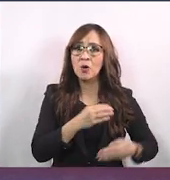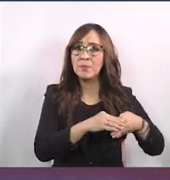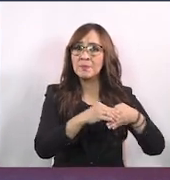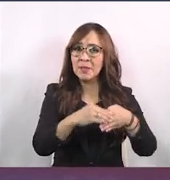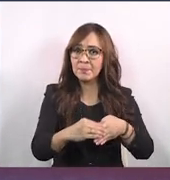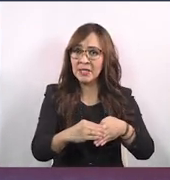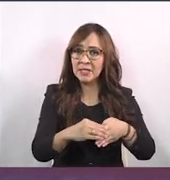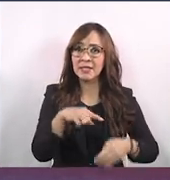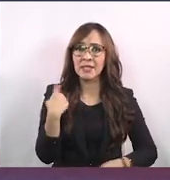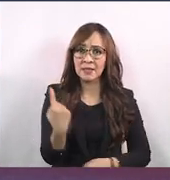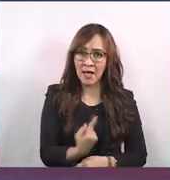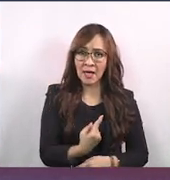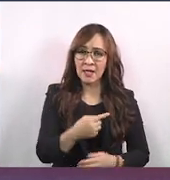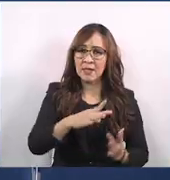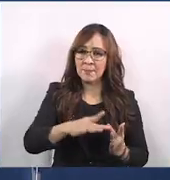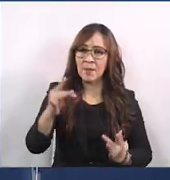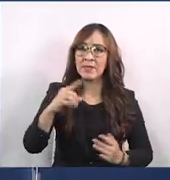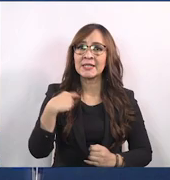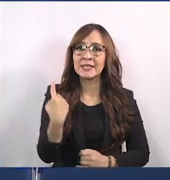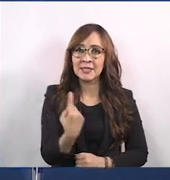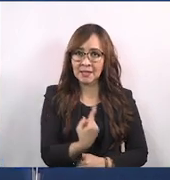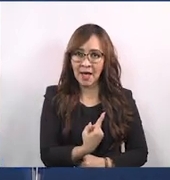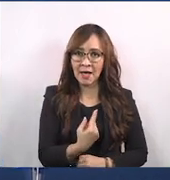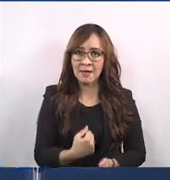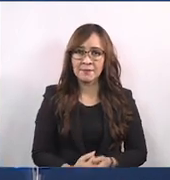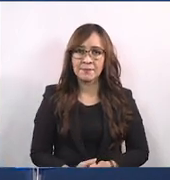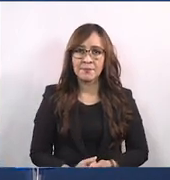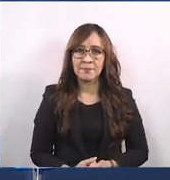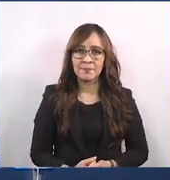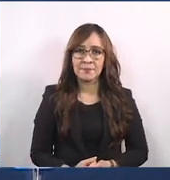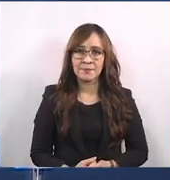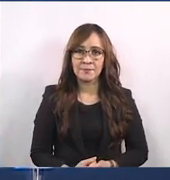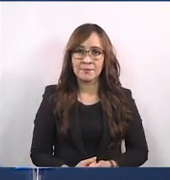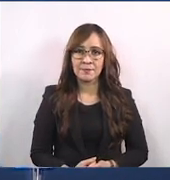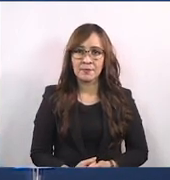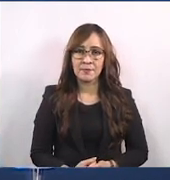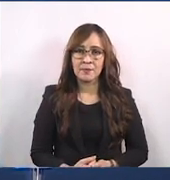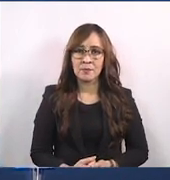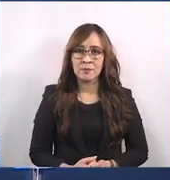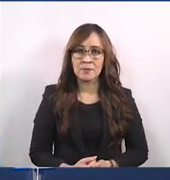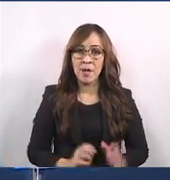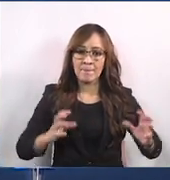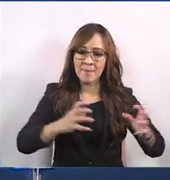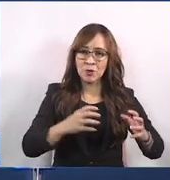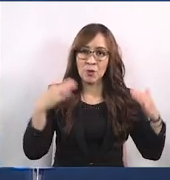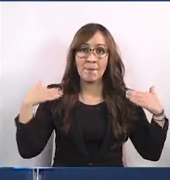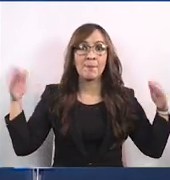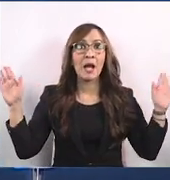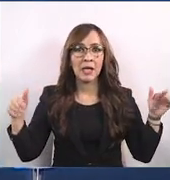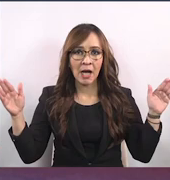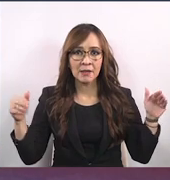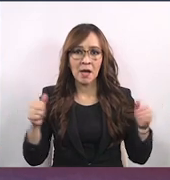dan dia yang memiliki taladia yang mengutus pasukan malaikat-nya untuk mengawal kita sehingga janjinya